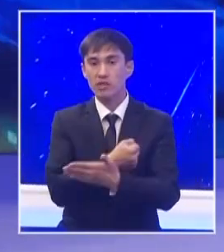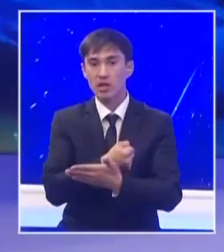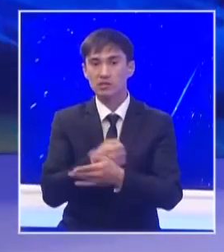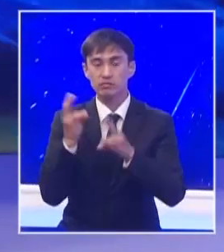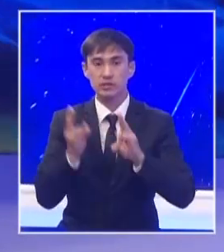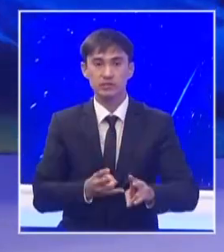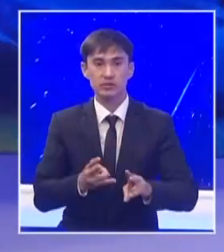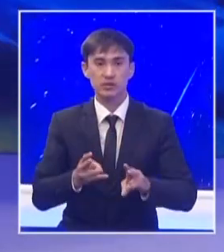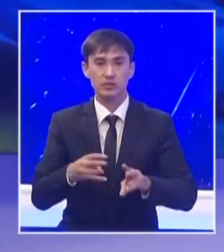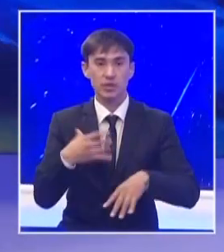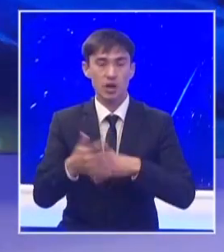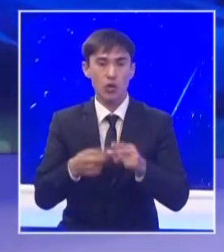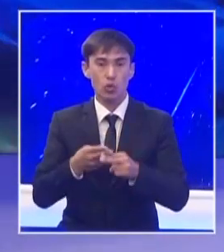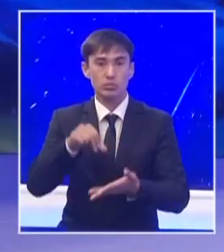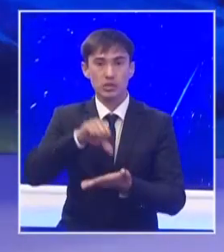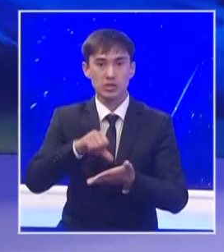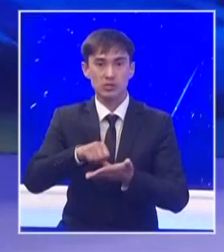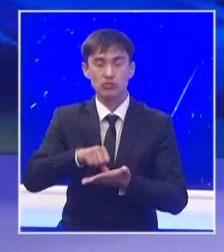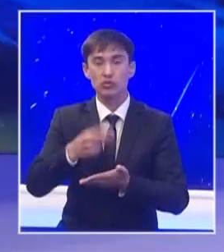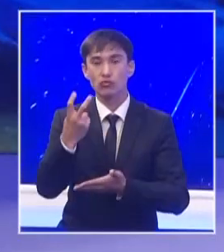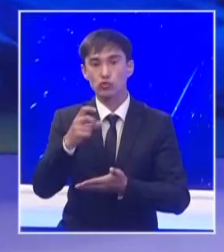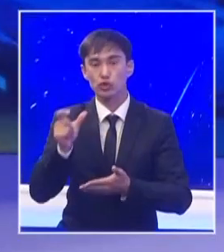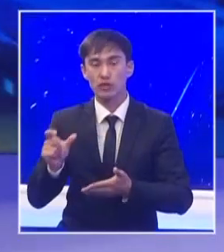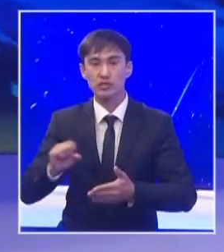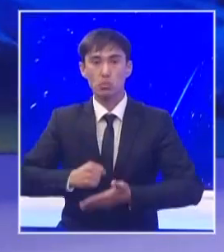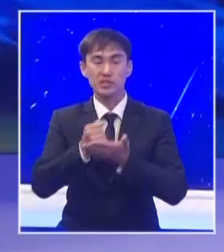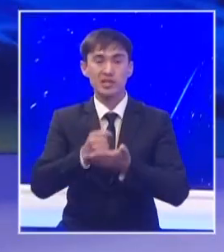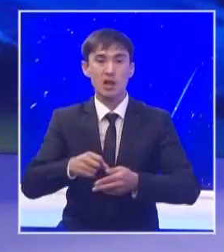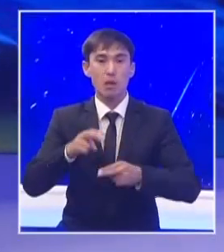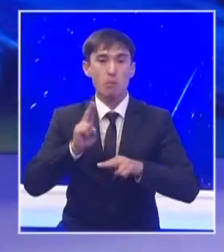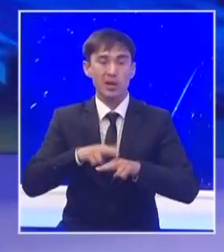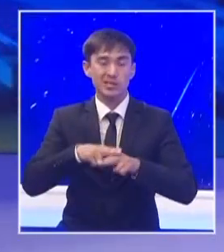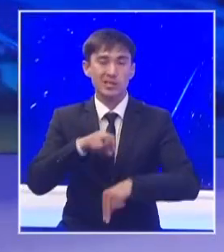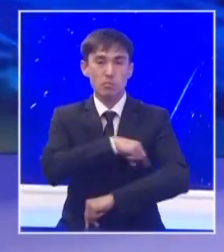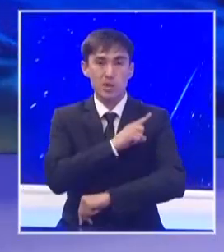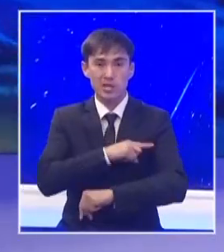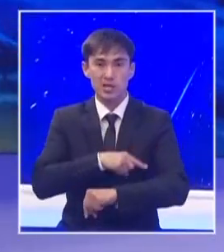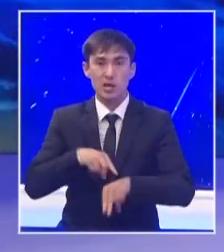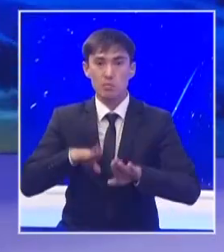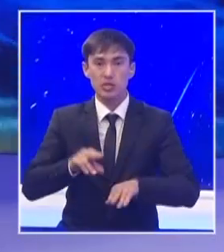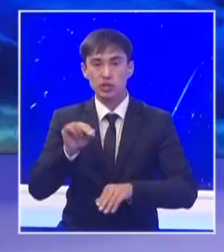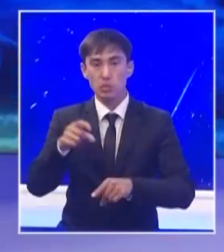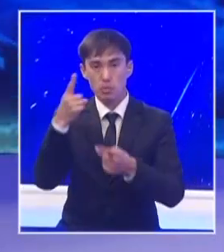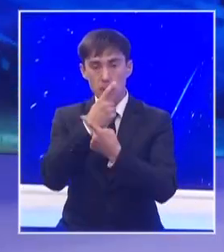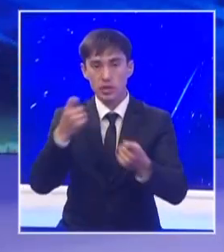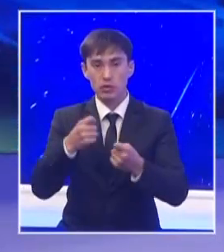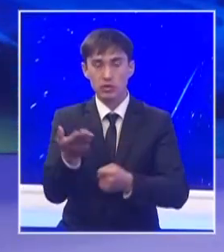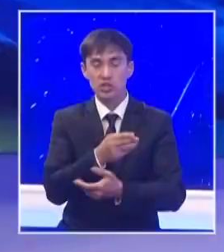стихии, в котором задействованы более 200 человек – спасатели, полиция и медики. С места ЧП передает наш